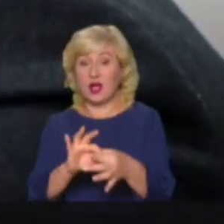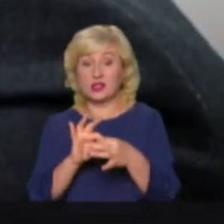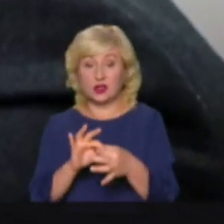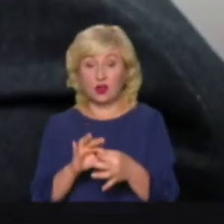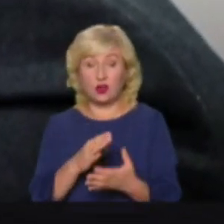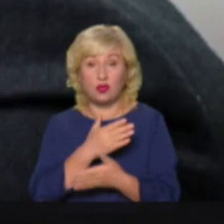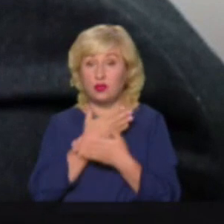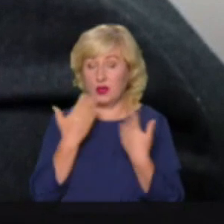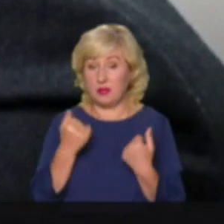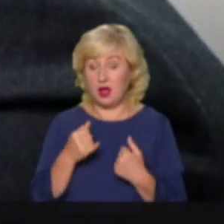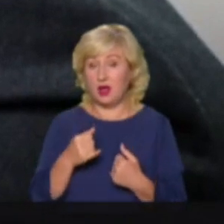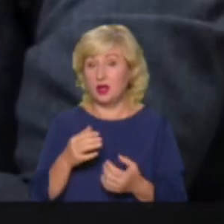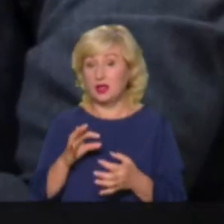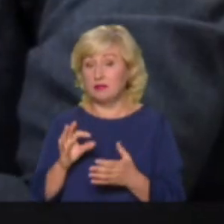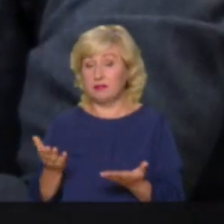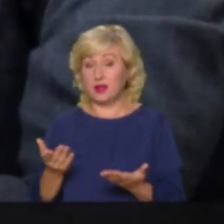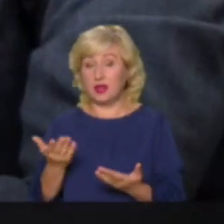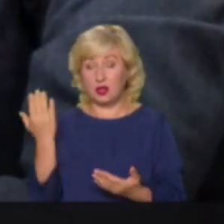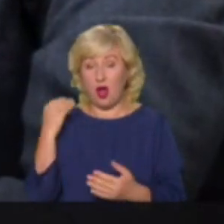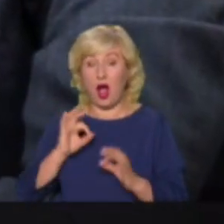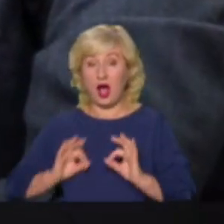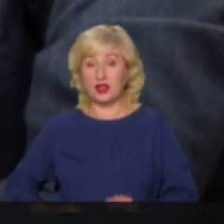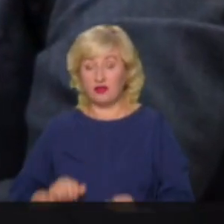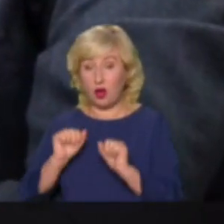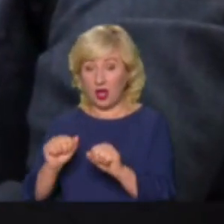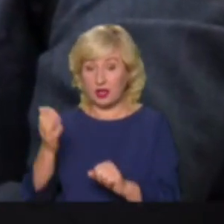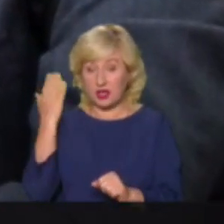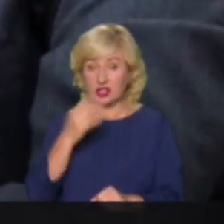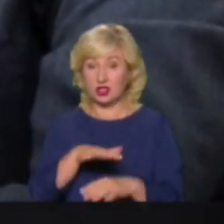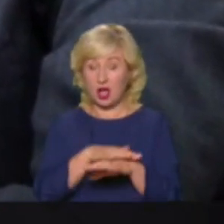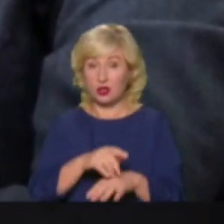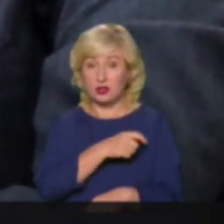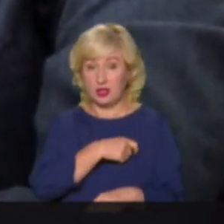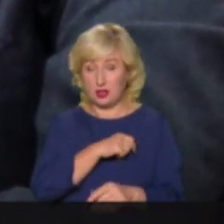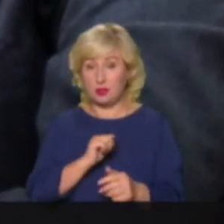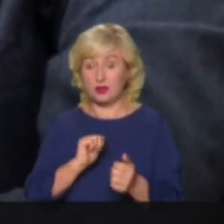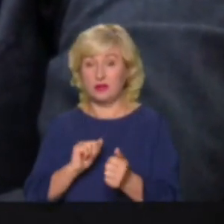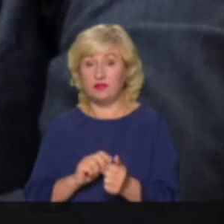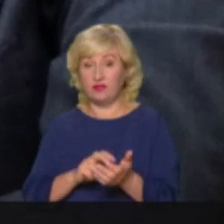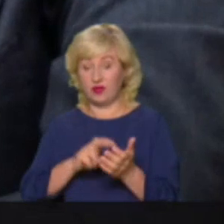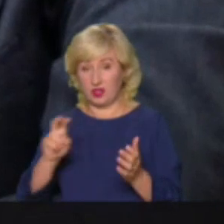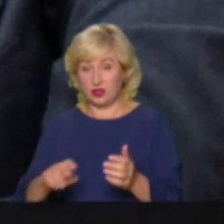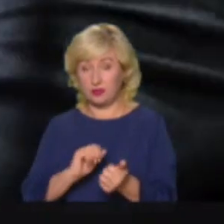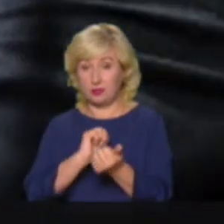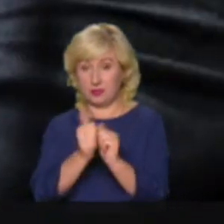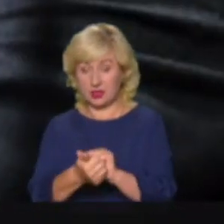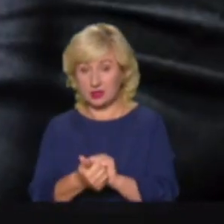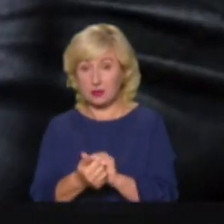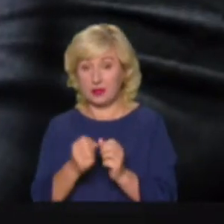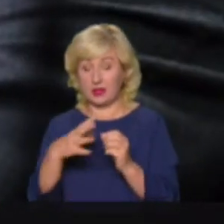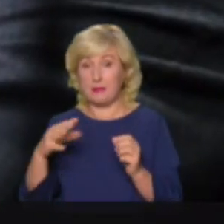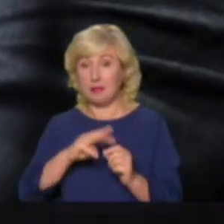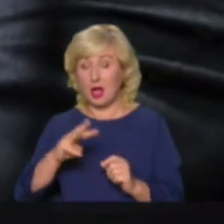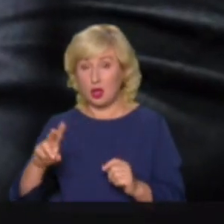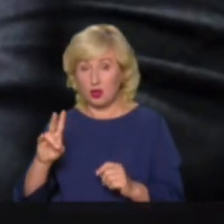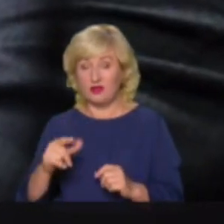і його захисники. Раніше, ну, тобто адвокати. Раніше нардеп вийшов під заставу 15 мільйонів гривень і здав закордонні паспорти.